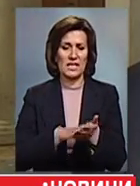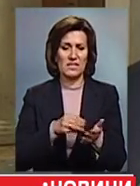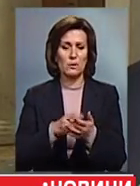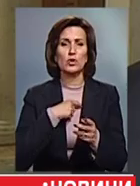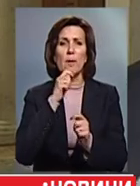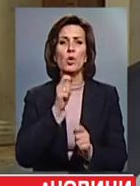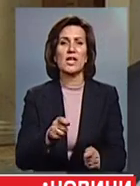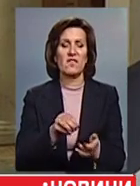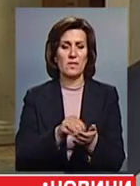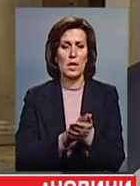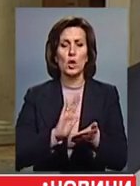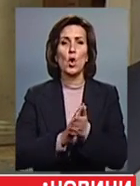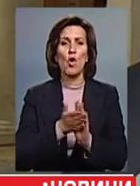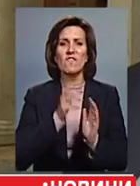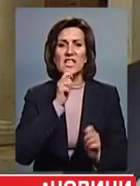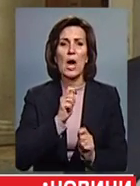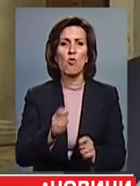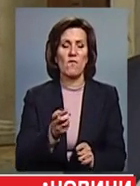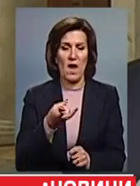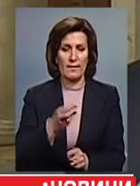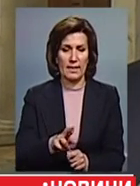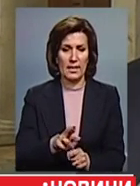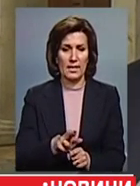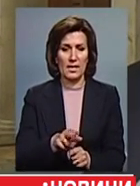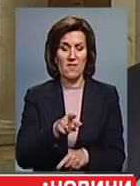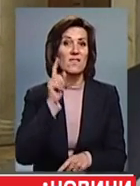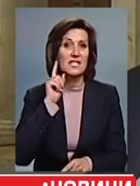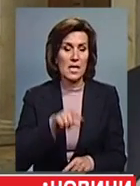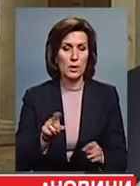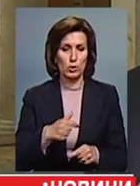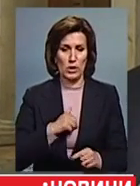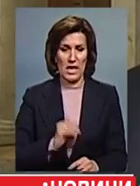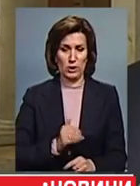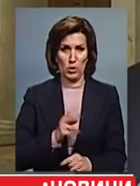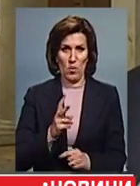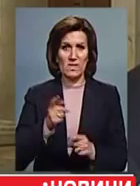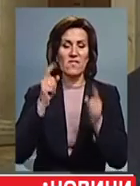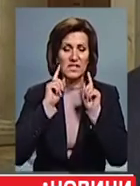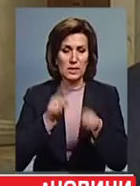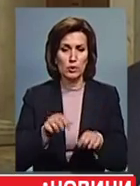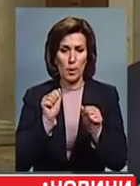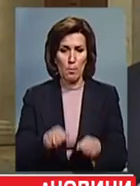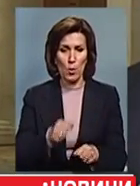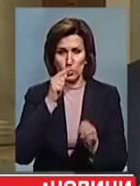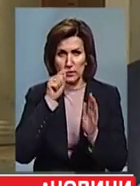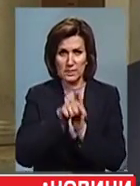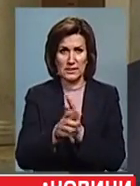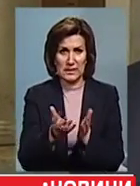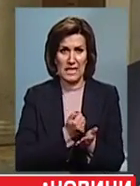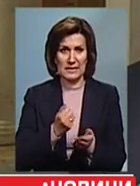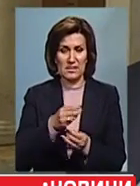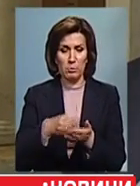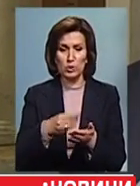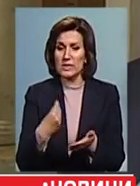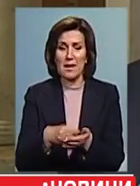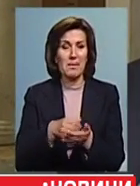що я вам подарив, да? Там договір дарування оформили. Ви знали, що я чиновник великий, ви знали, що я можу залізти в бюджет, ви знали, що